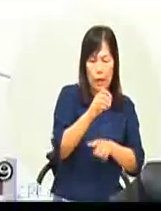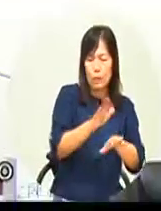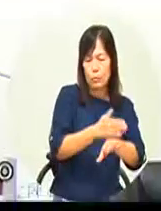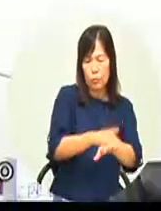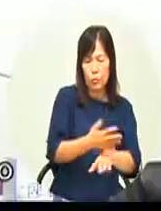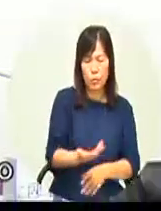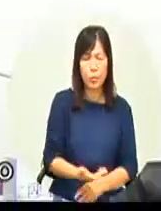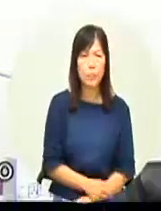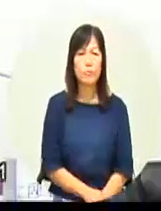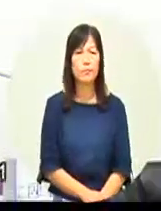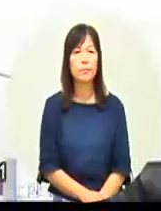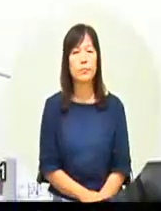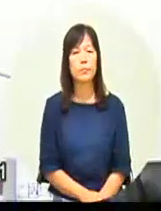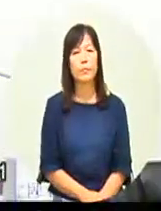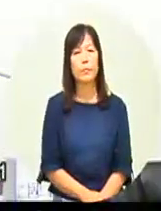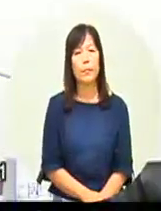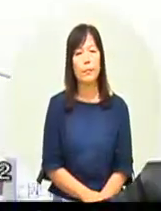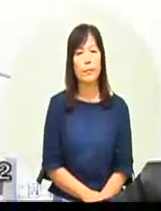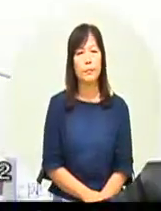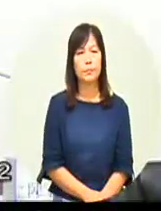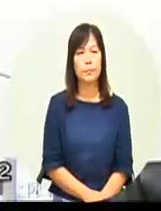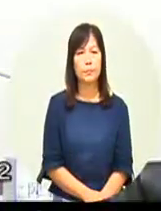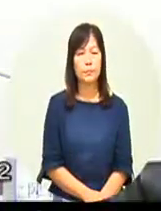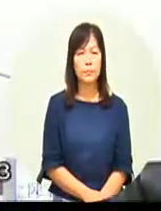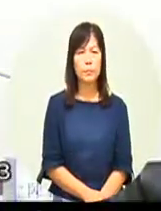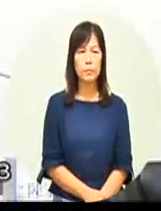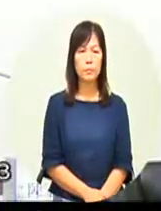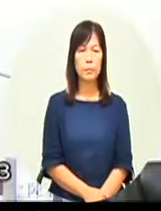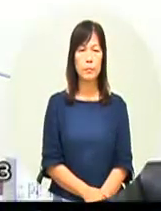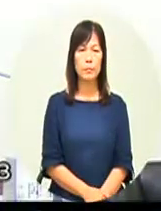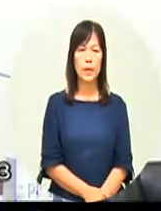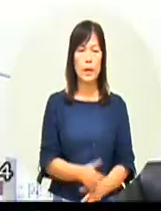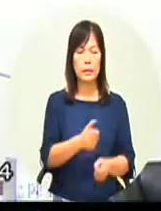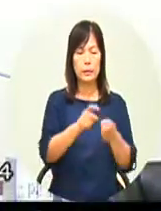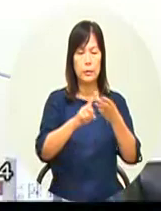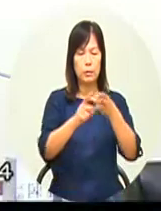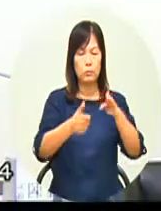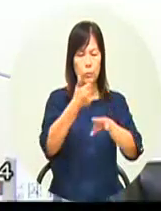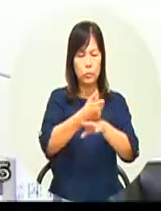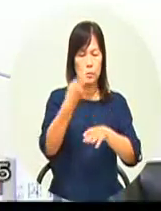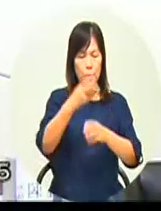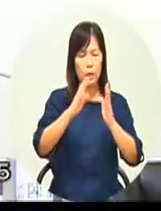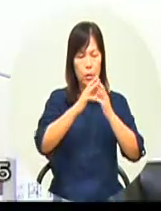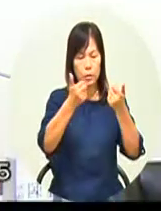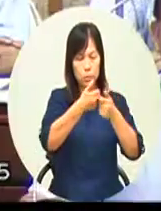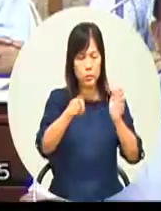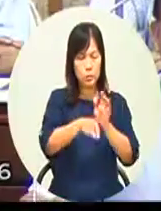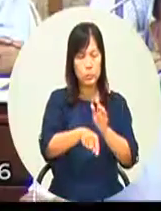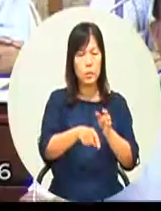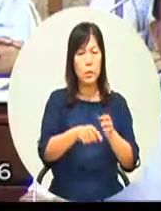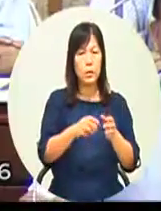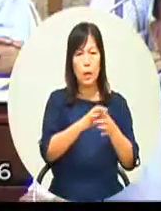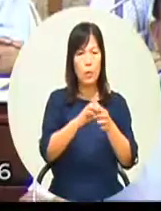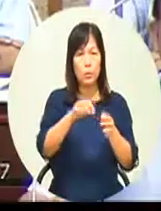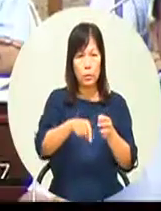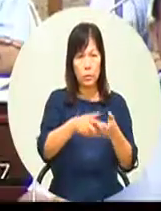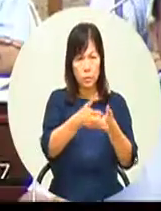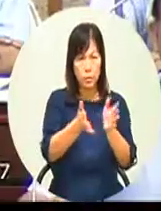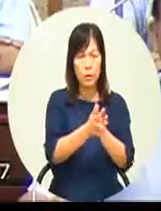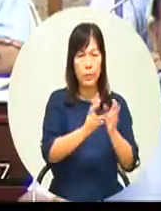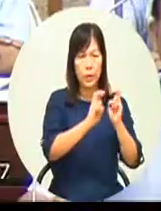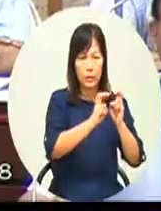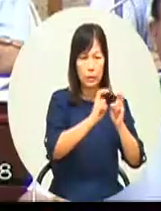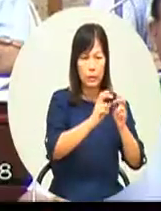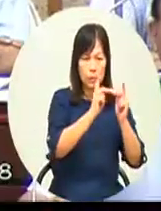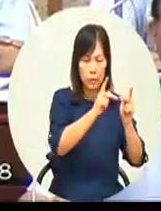复一下。 来，捷运局吴局长请答复。 感谢主席，感谢议员。有关的这部分，捷运公司他们有检视